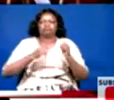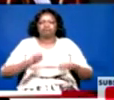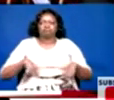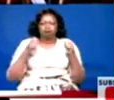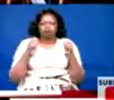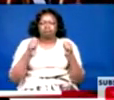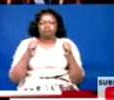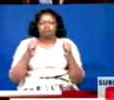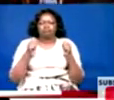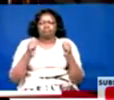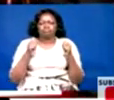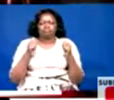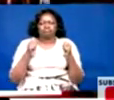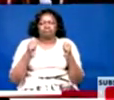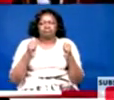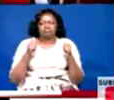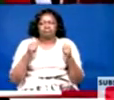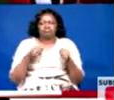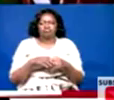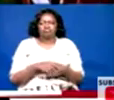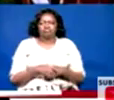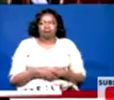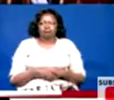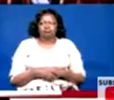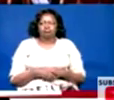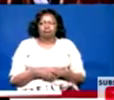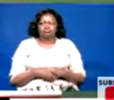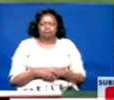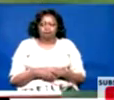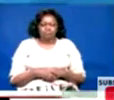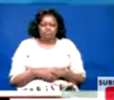Irene Shuma Udim, Channel 1, katika county ya Nairobi.